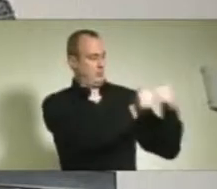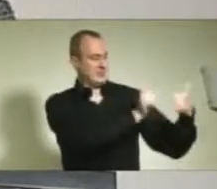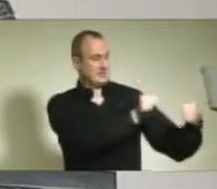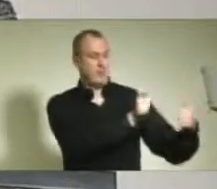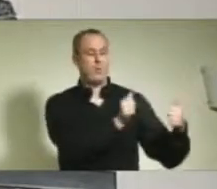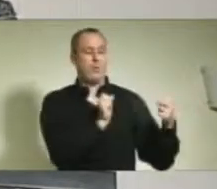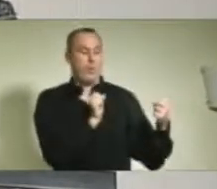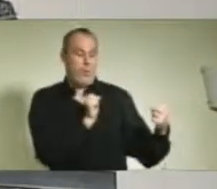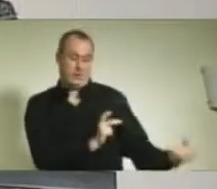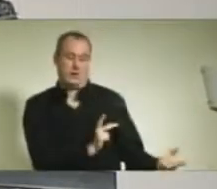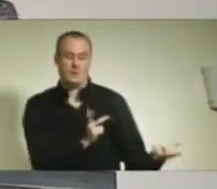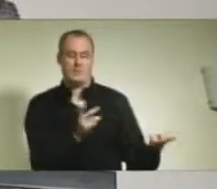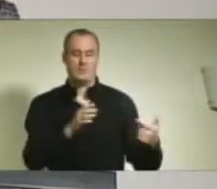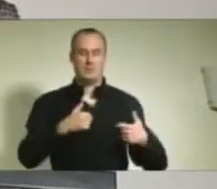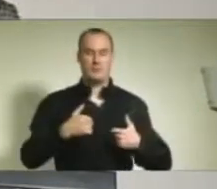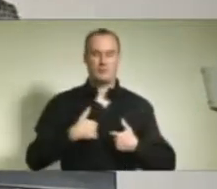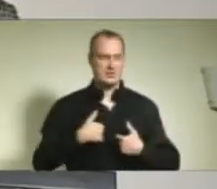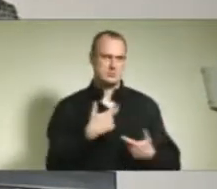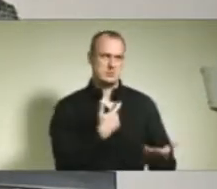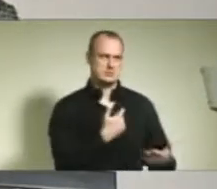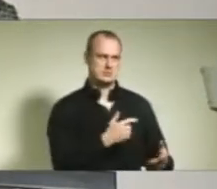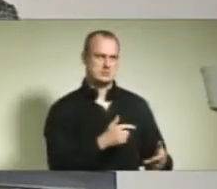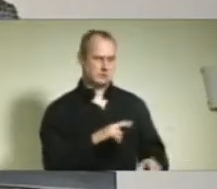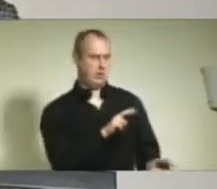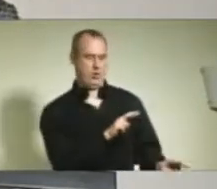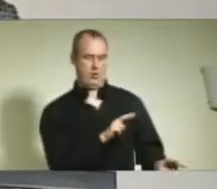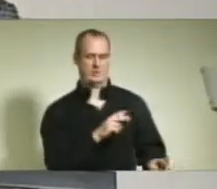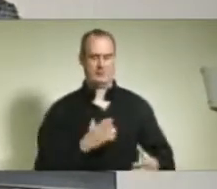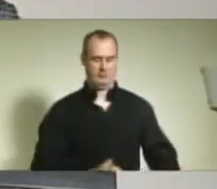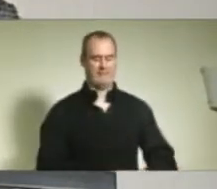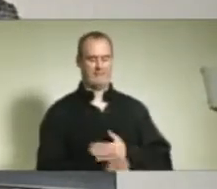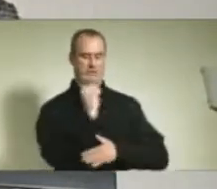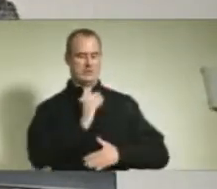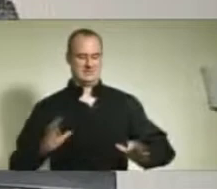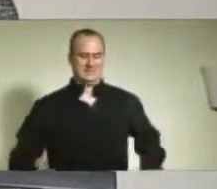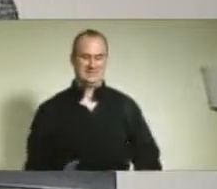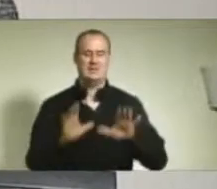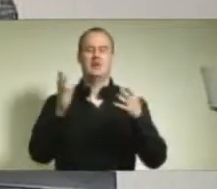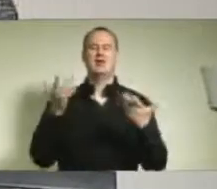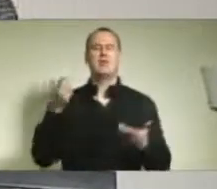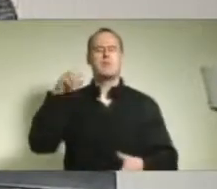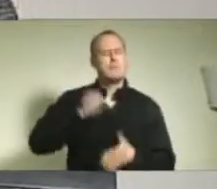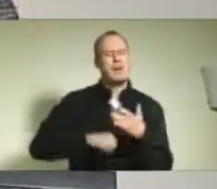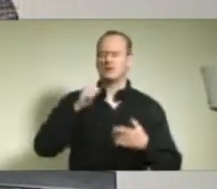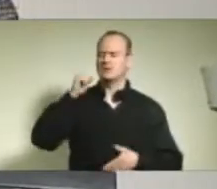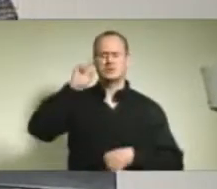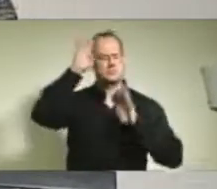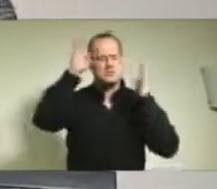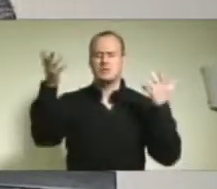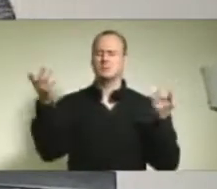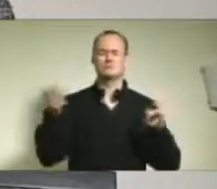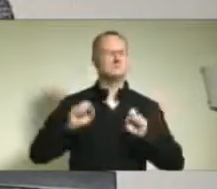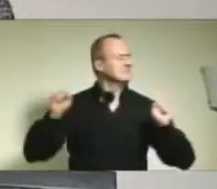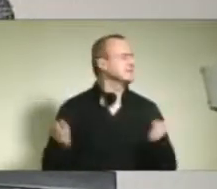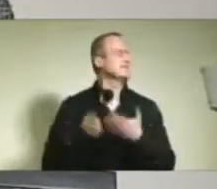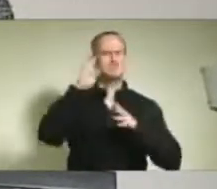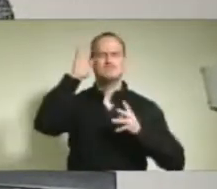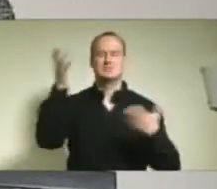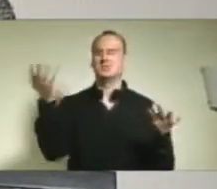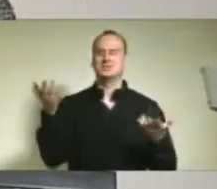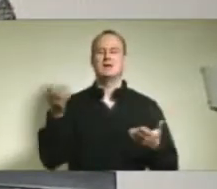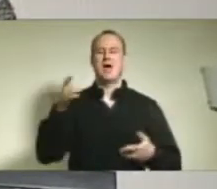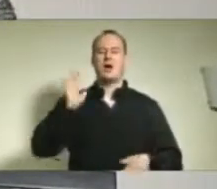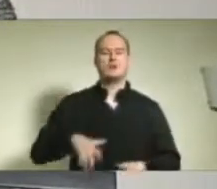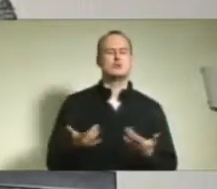aussi d'innovation et de créativité au niveau du numérique, au niveau... On vend de la téléphonie et on